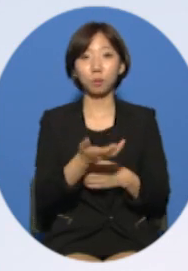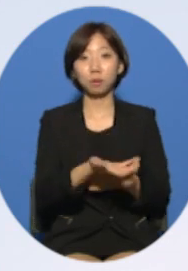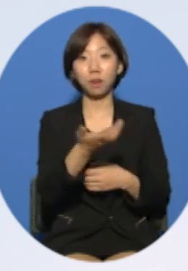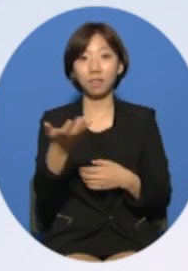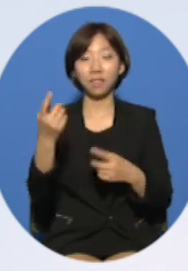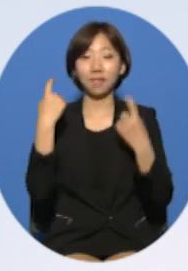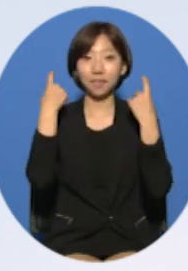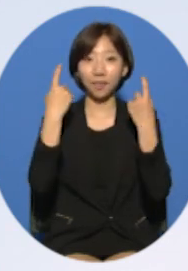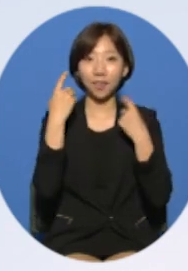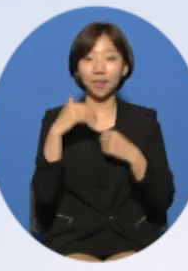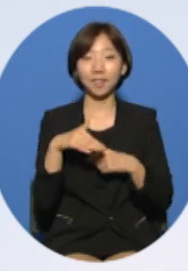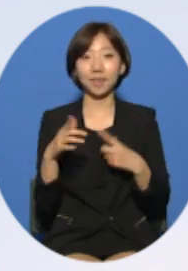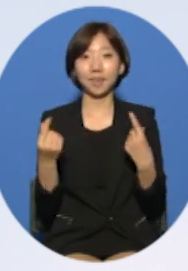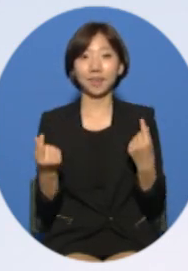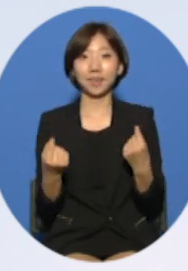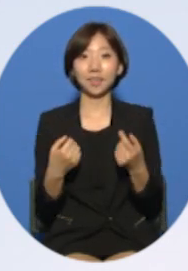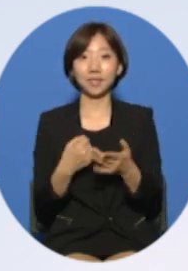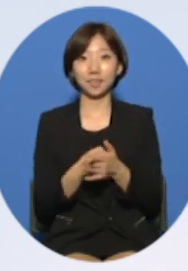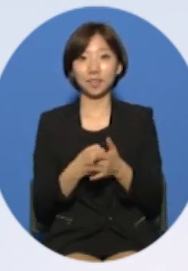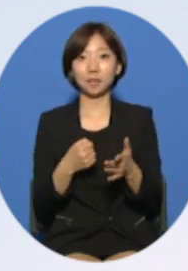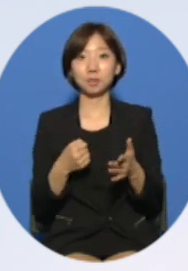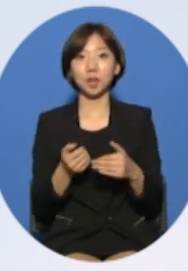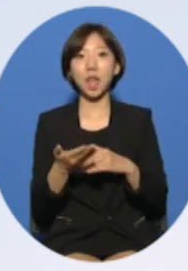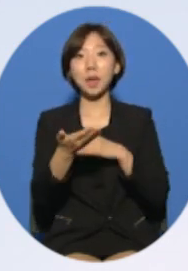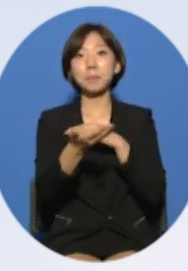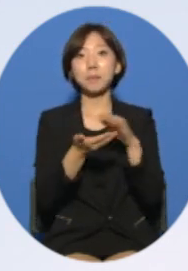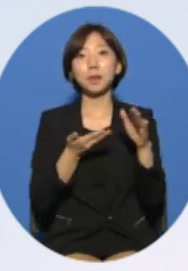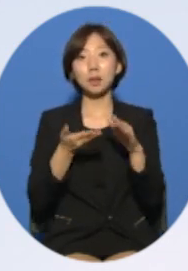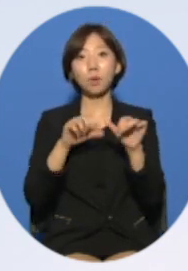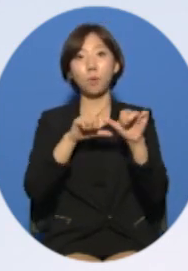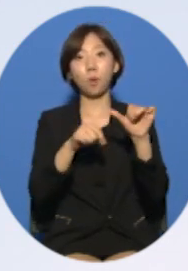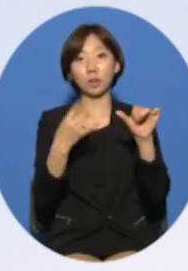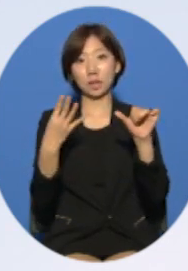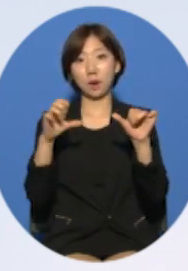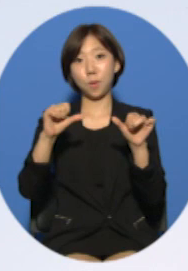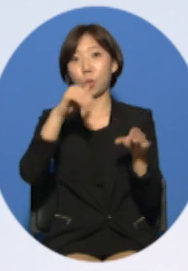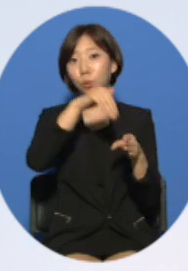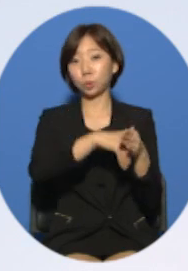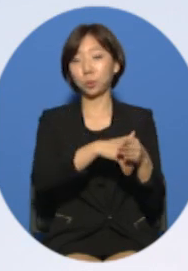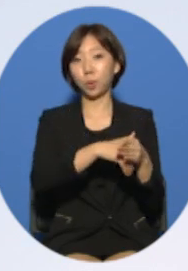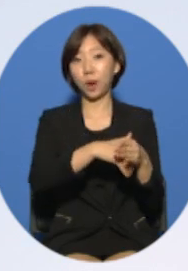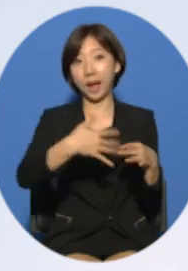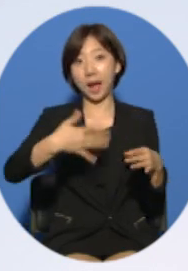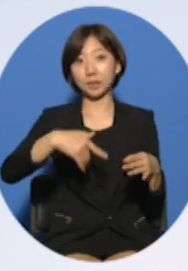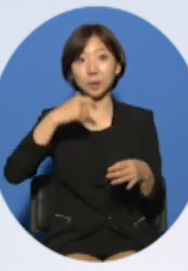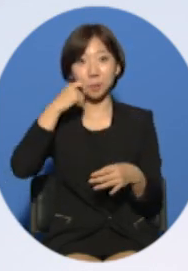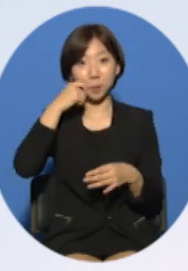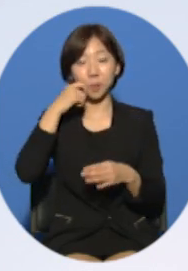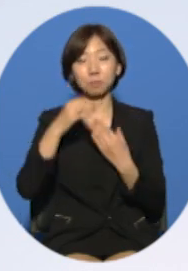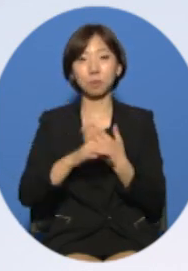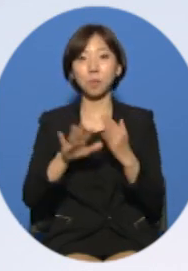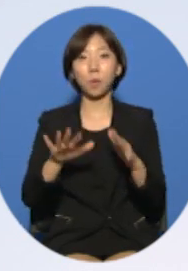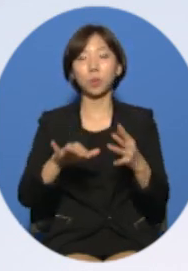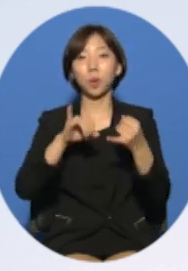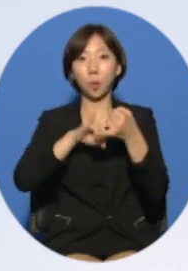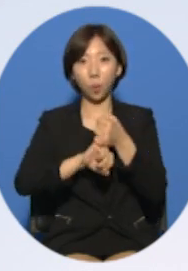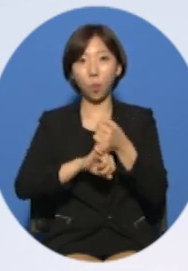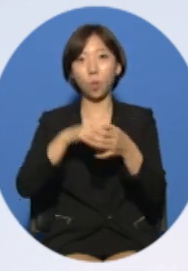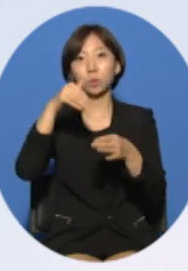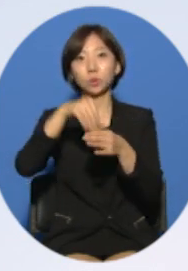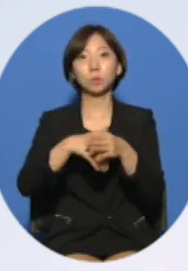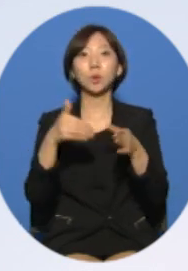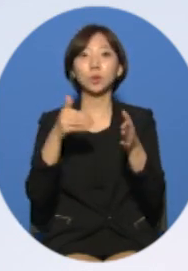여행도 간다든지. 네. 그렇죠. 네, 하여튼 사전 투표 안 오신 우리 그 선거인들께서는 오늘 꼭 투표를 하시고 네.